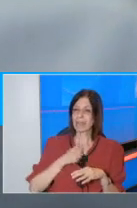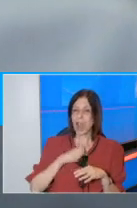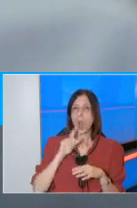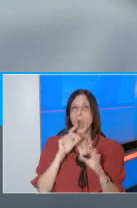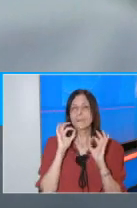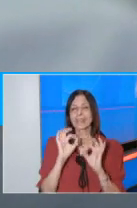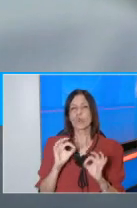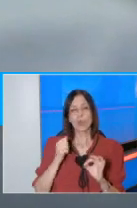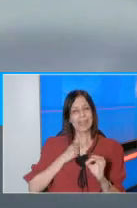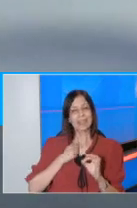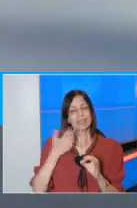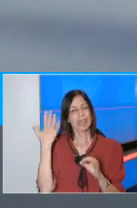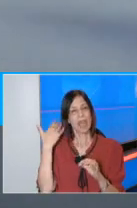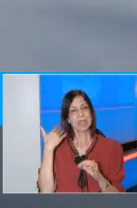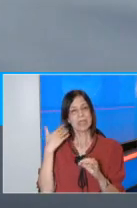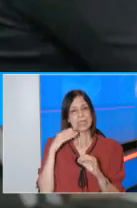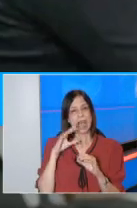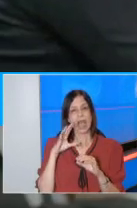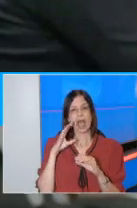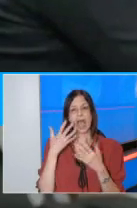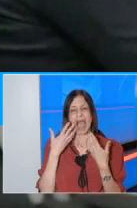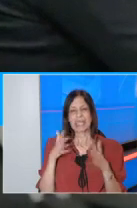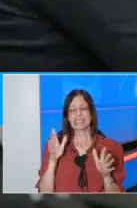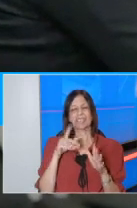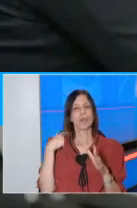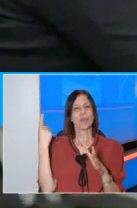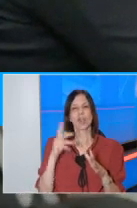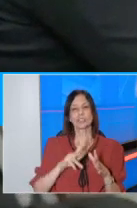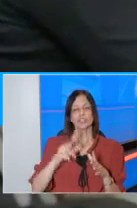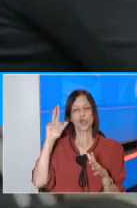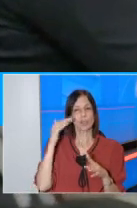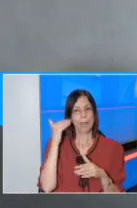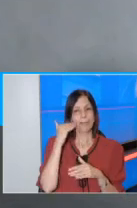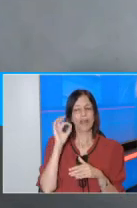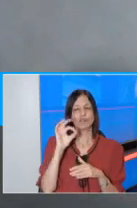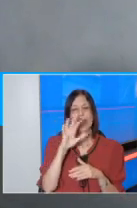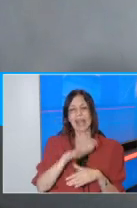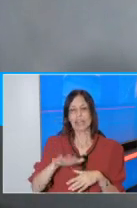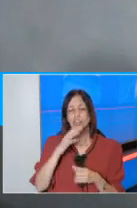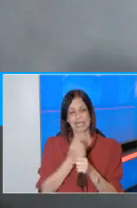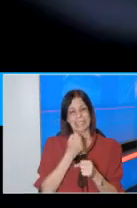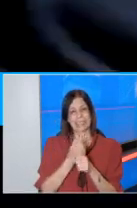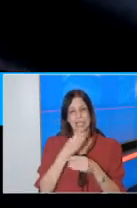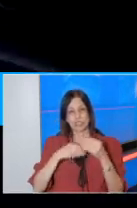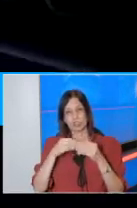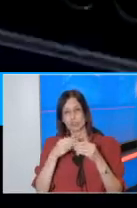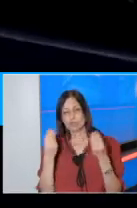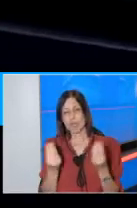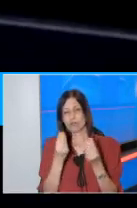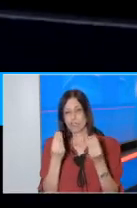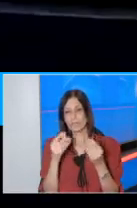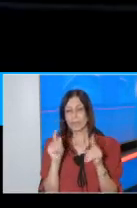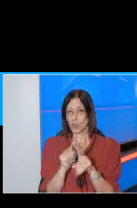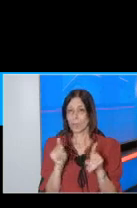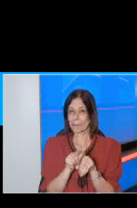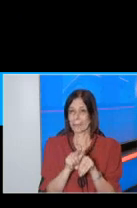בדיוק בקנדה, הייתה חשיפה בכל צפון אמריקה של רשת שעשתה שימוש במכשירים די דומים, זאת